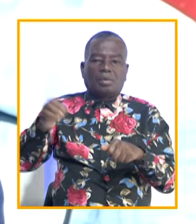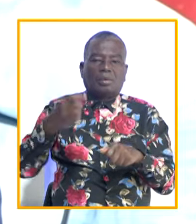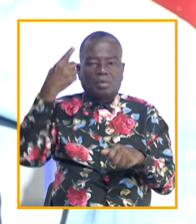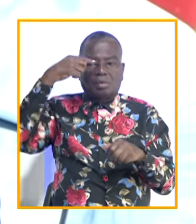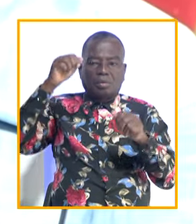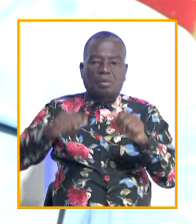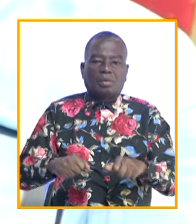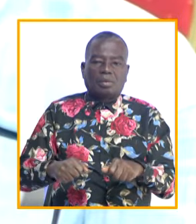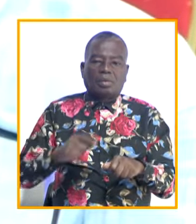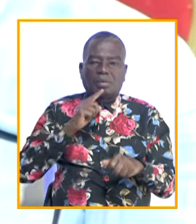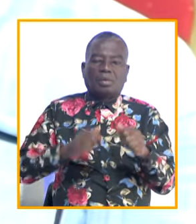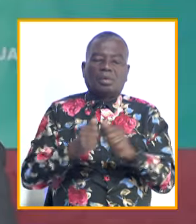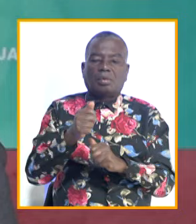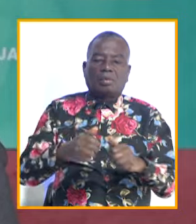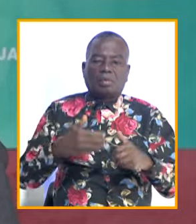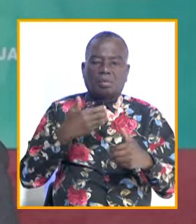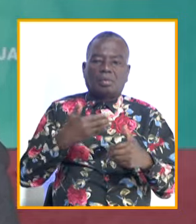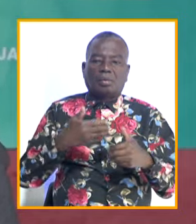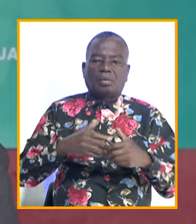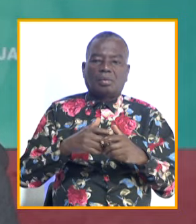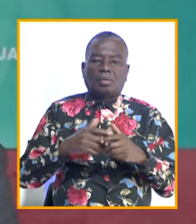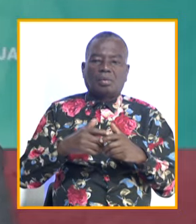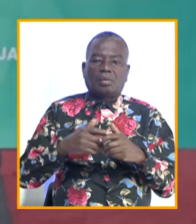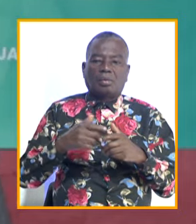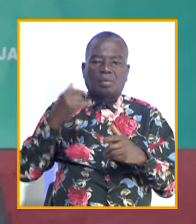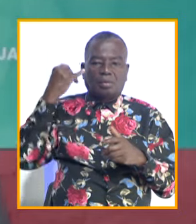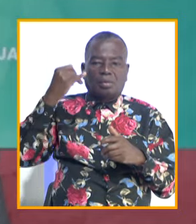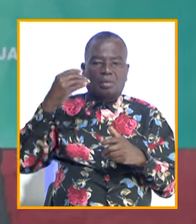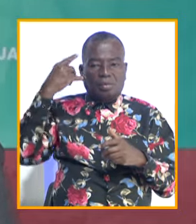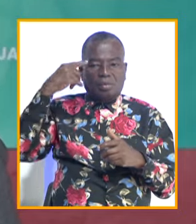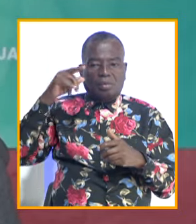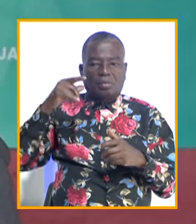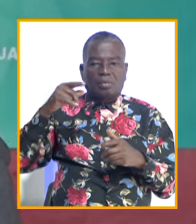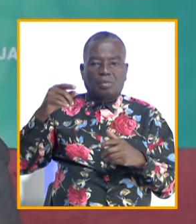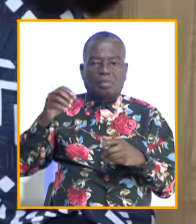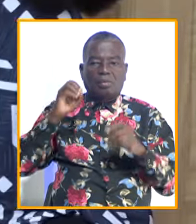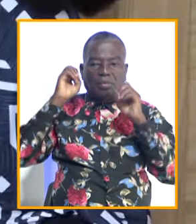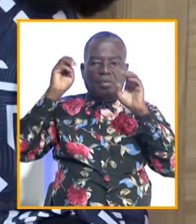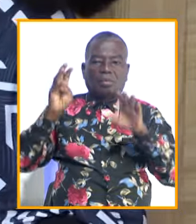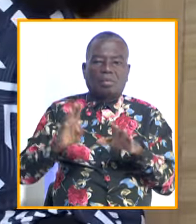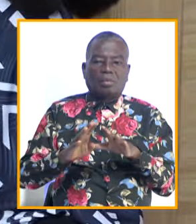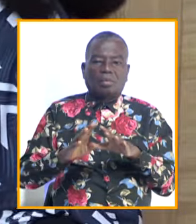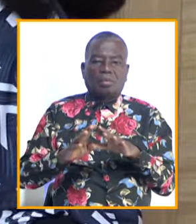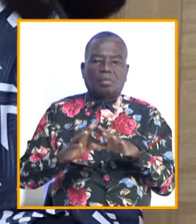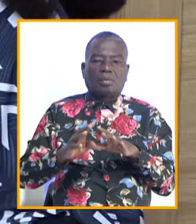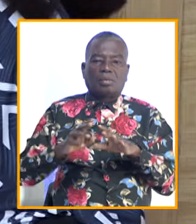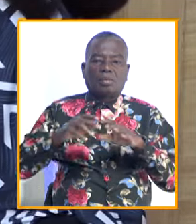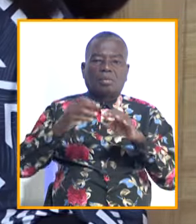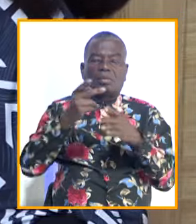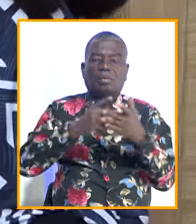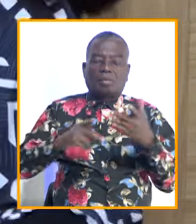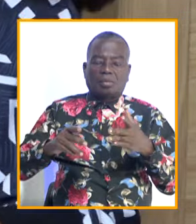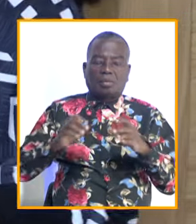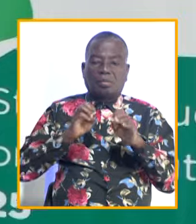qu'ils puissent en fait être plus aguerris en matière de coaching pour nos populations. La phase pilote de l'implémentation